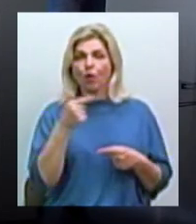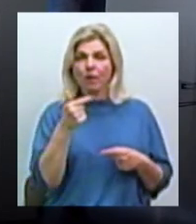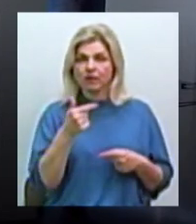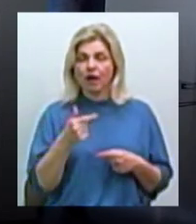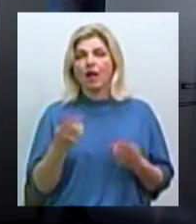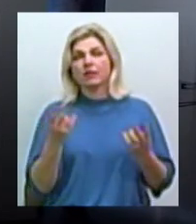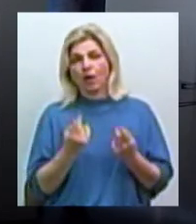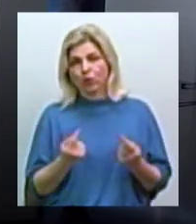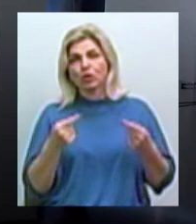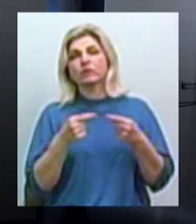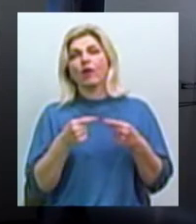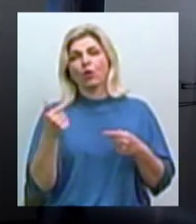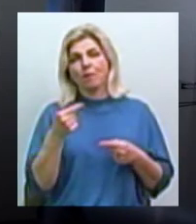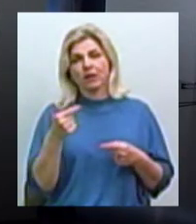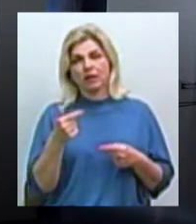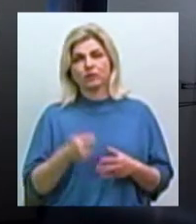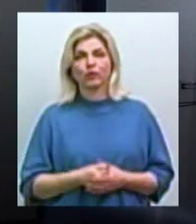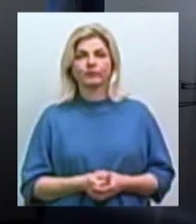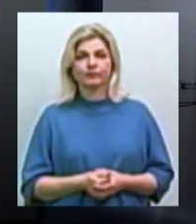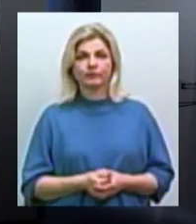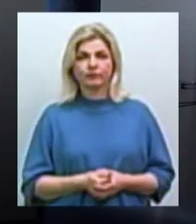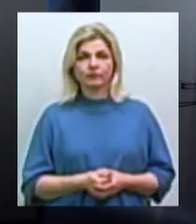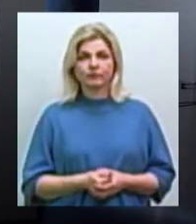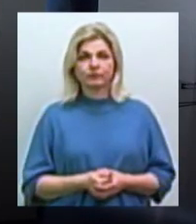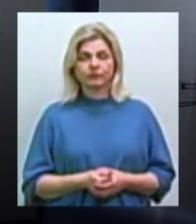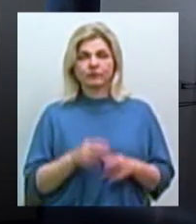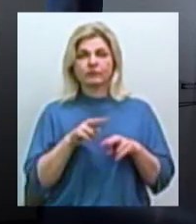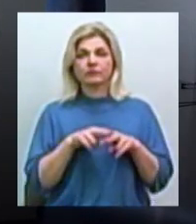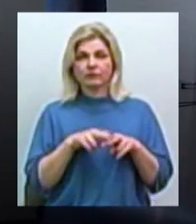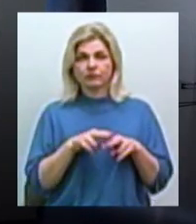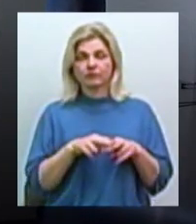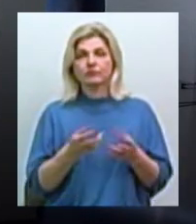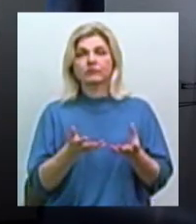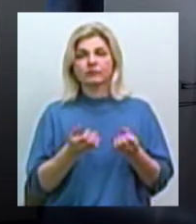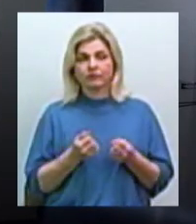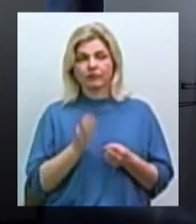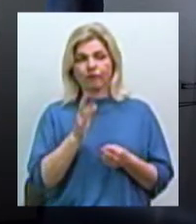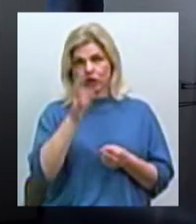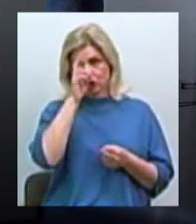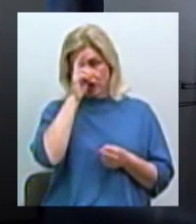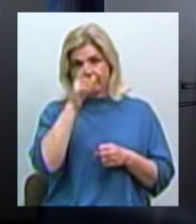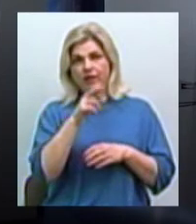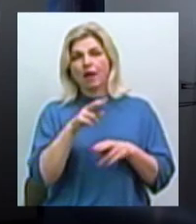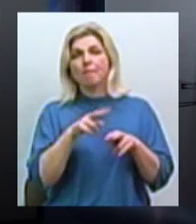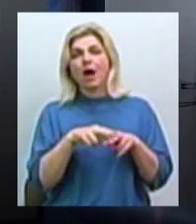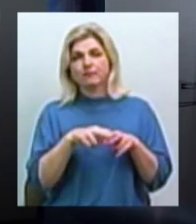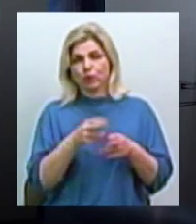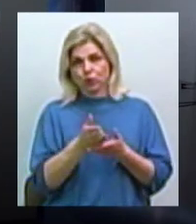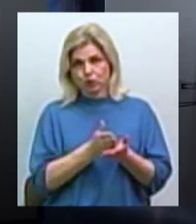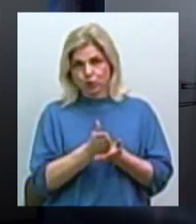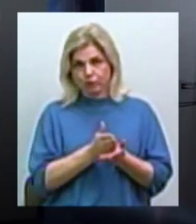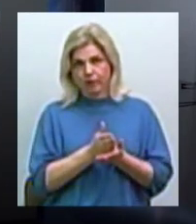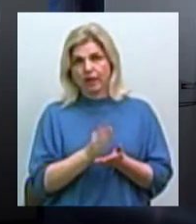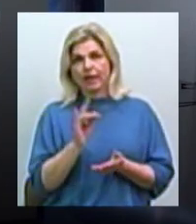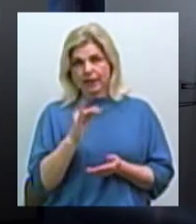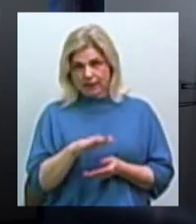тоді встановлюється громадянство. Але тоді вже паспорт вона отримує в Державній міграційній службі. І дитина